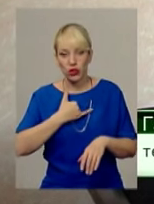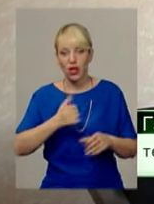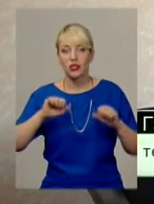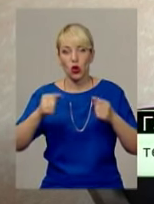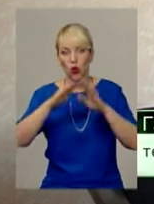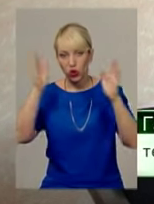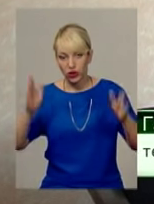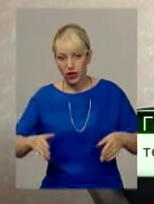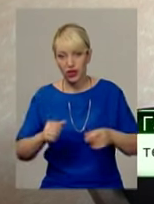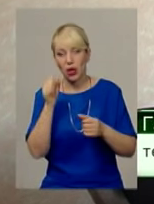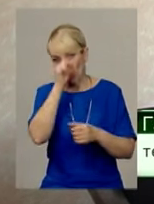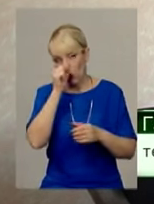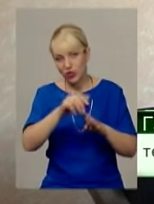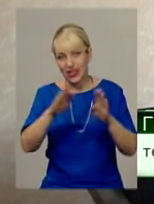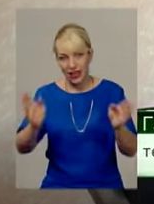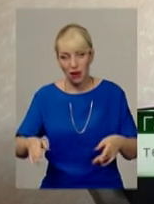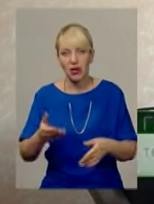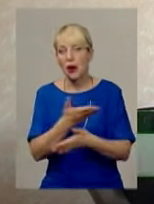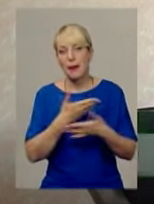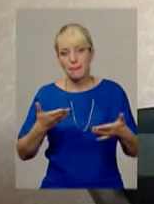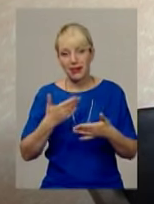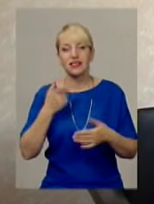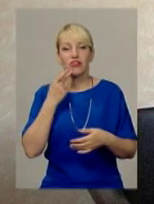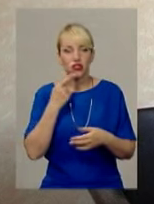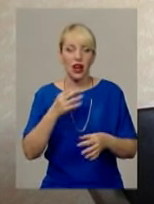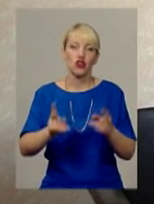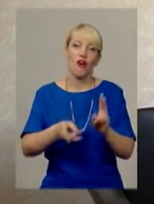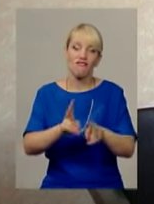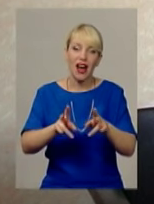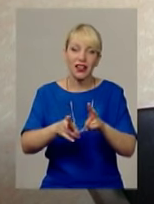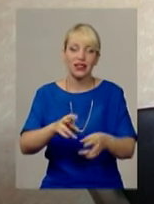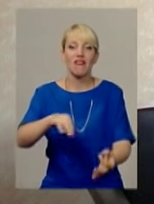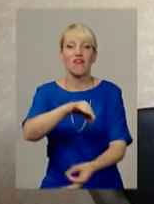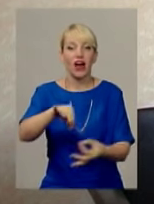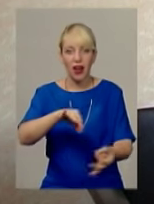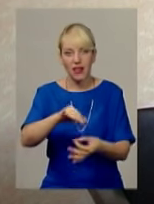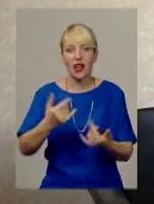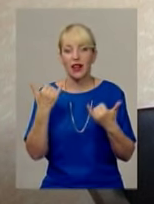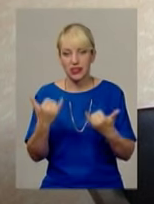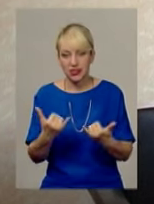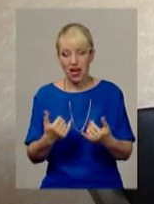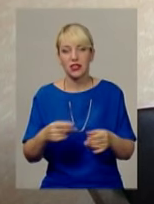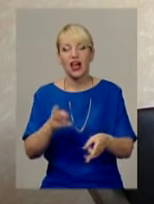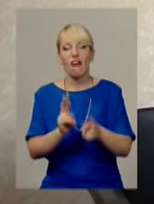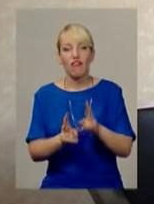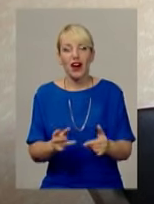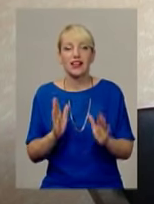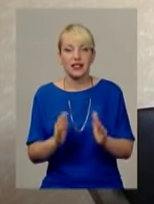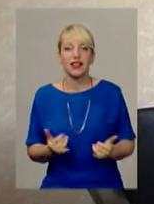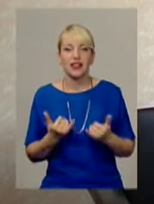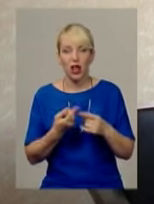холодильників, морозильних камер, ми, звичайно, частіше варили варення. Зараз варення варять тільки для того,